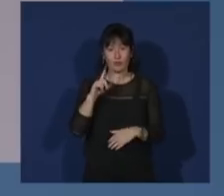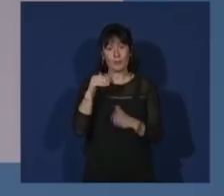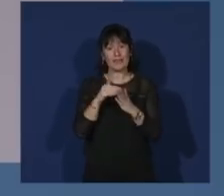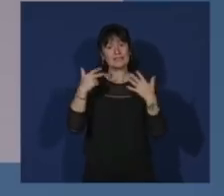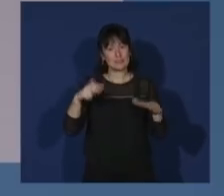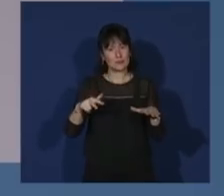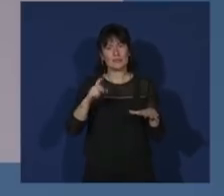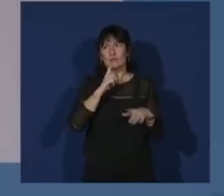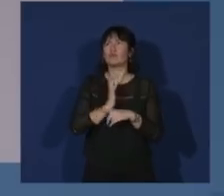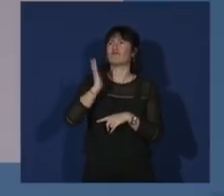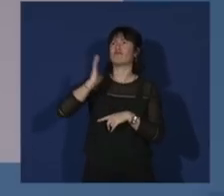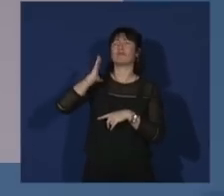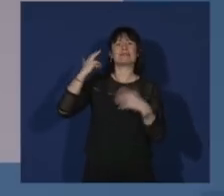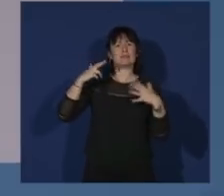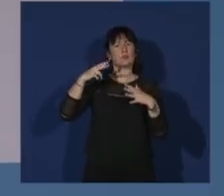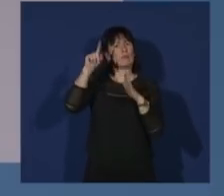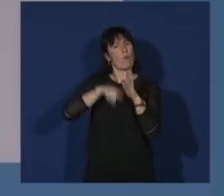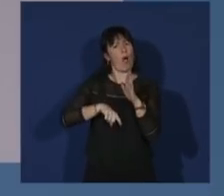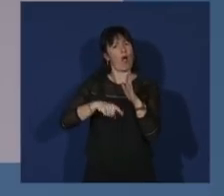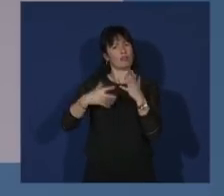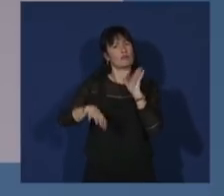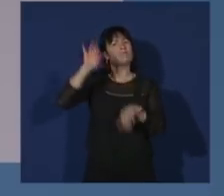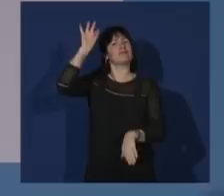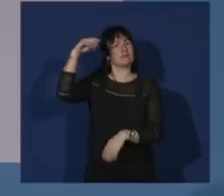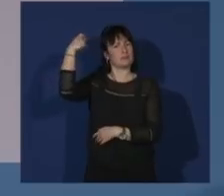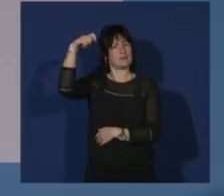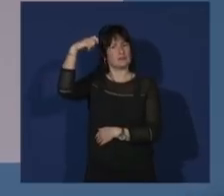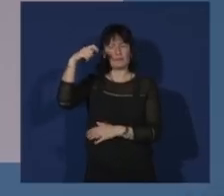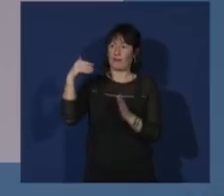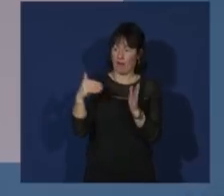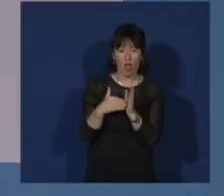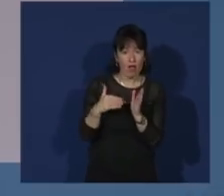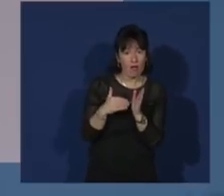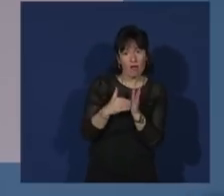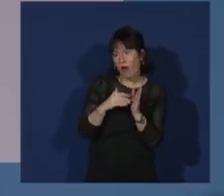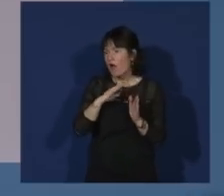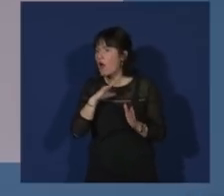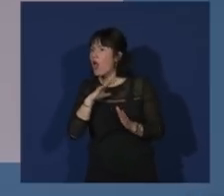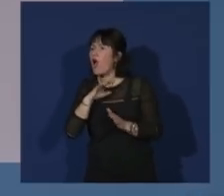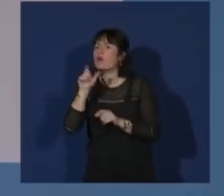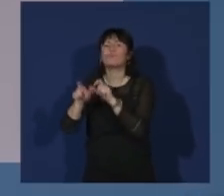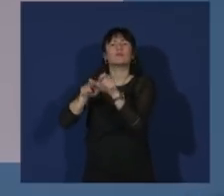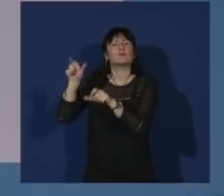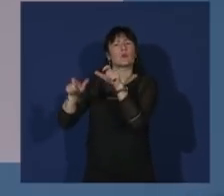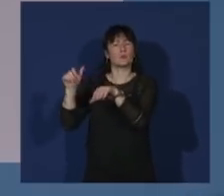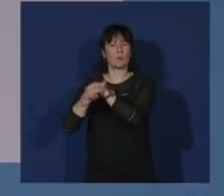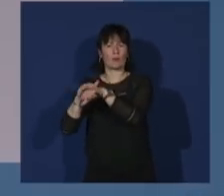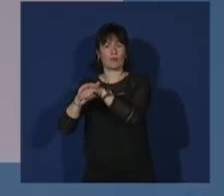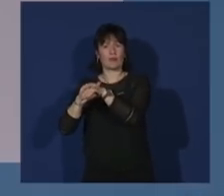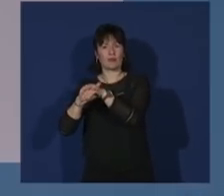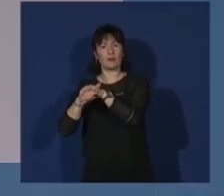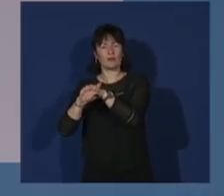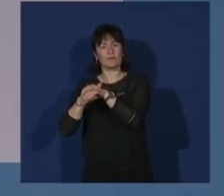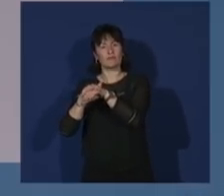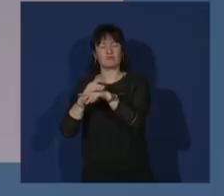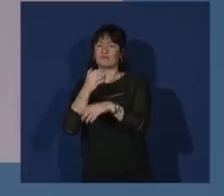après l'élection présidentielle, il y a encore des observateurs ou des personnages de la vie politique pour considérer que la